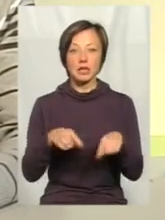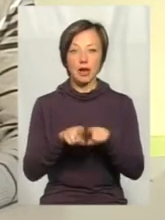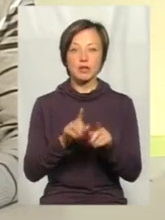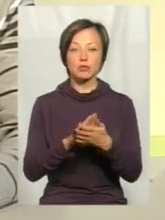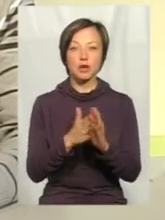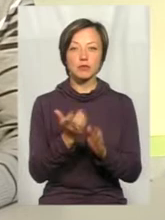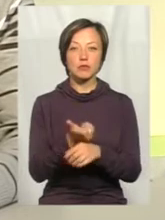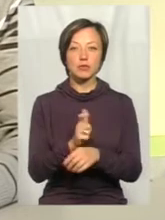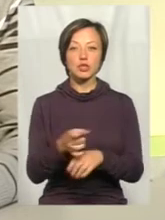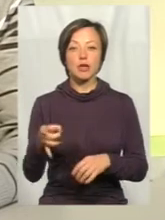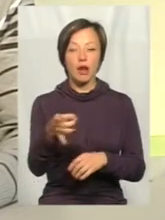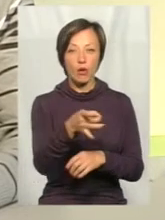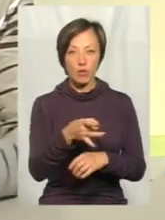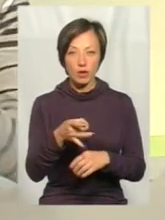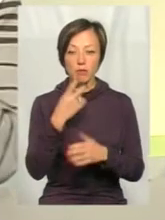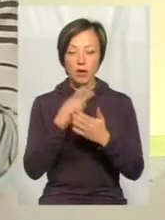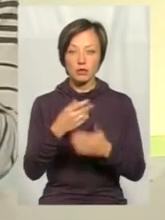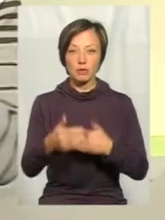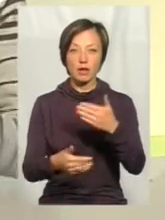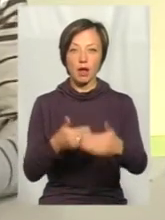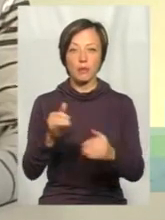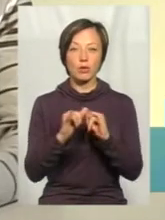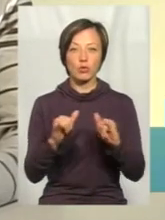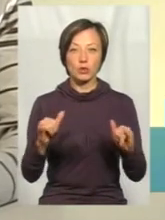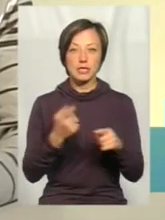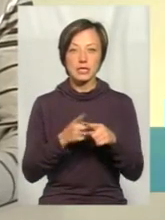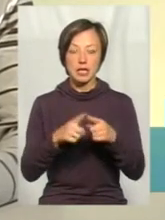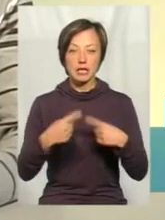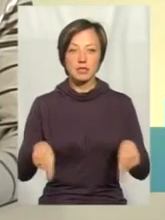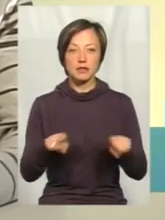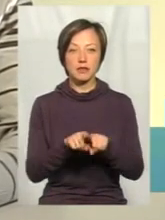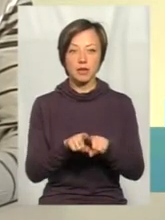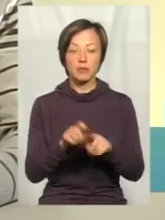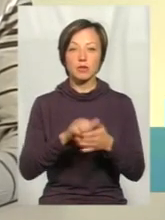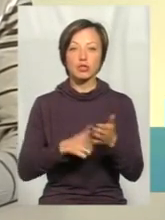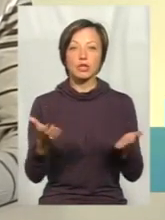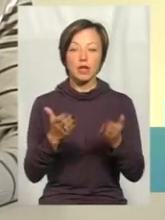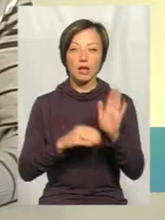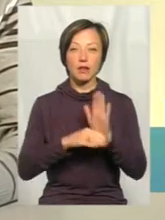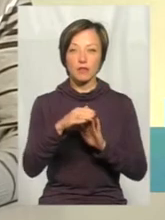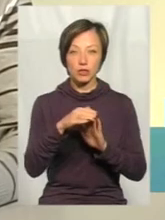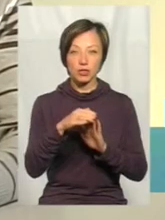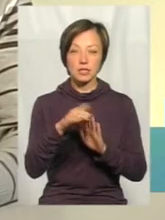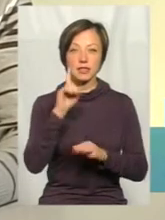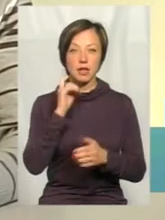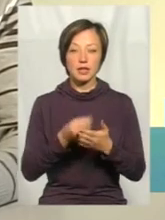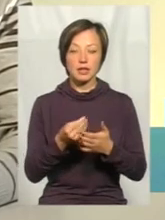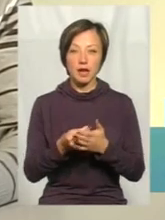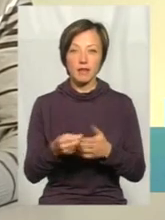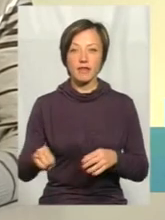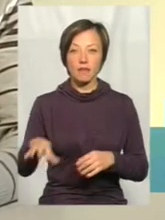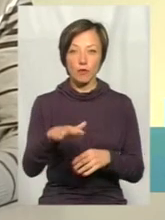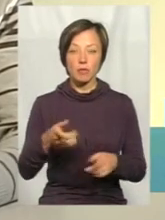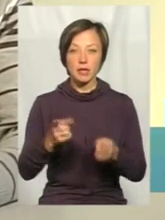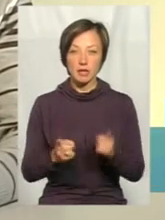в більшості регіонів. Тобто ми бачимо динаміку розвитку цієї сфери, причини які. Найвищий зелений тариф в Європі, тобто який